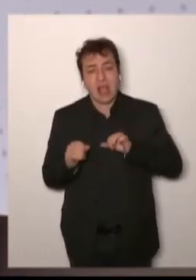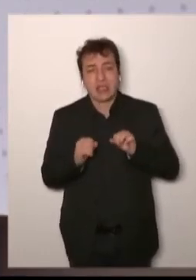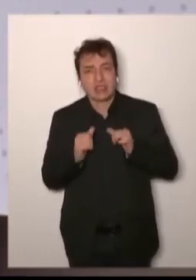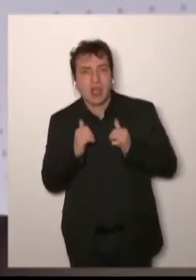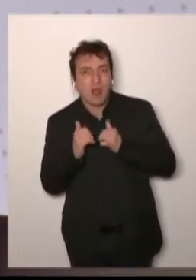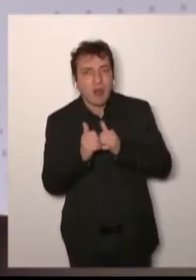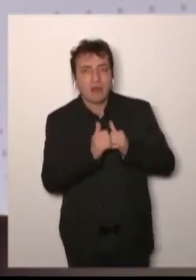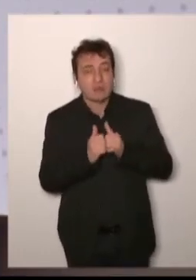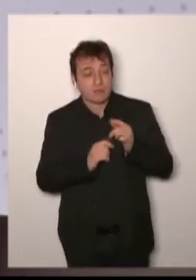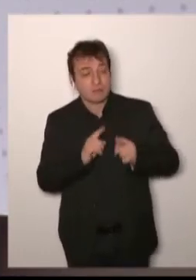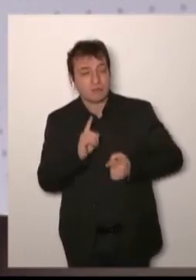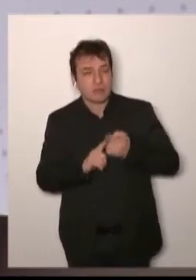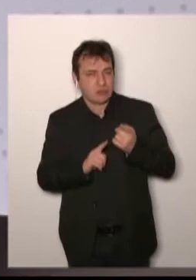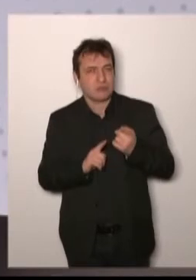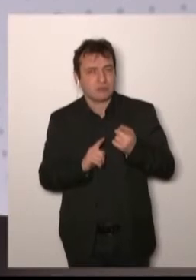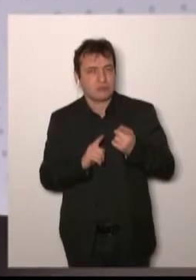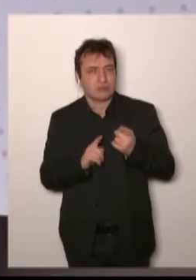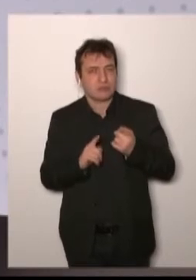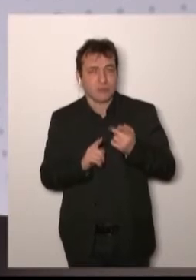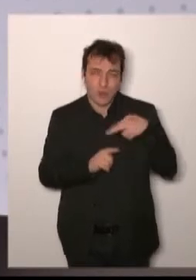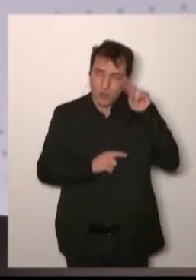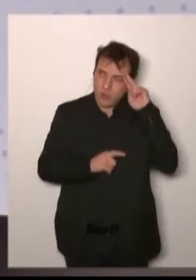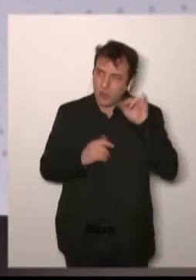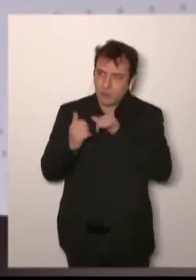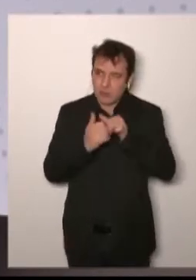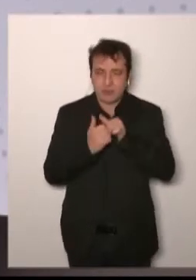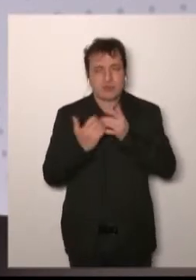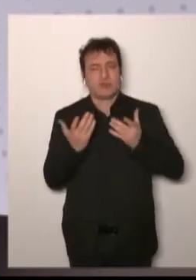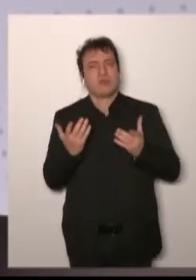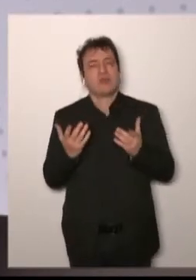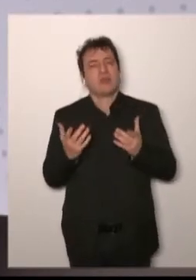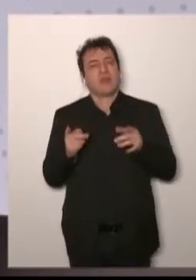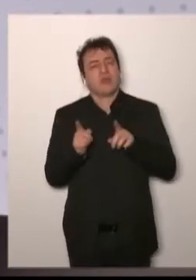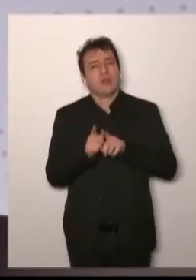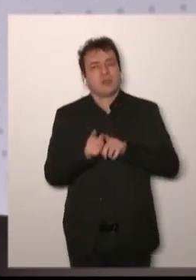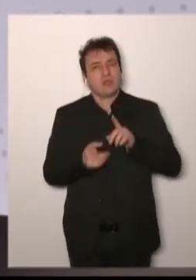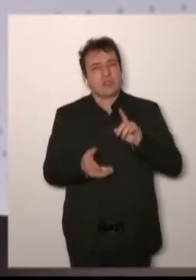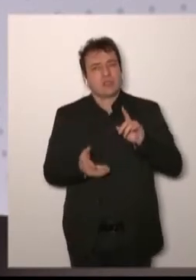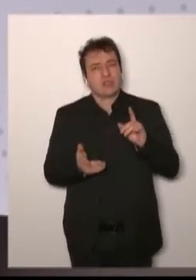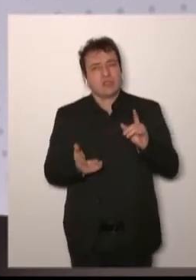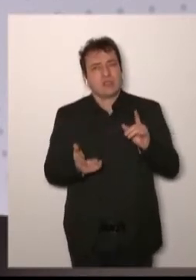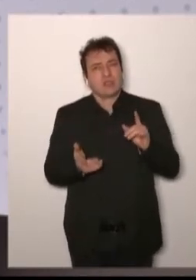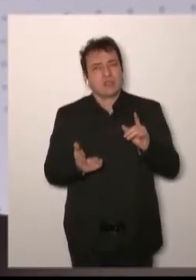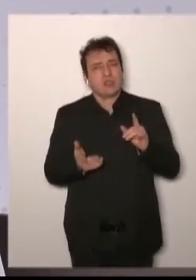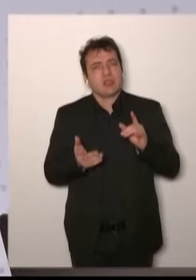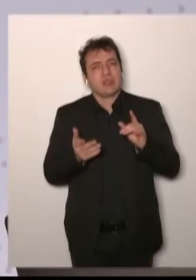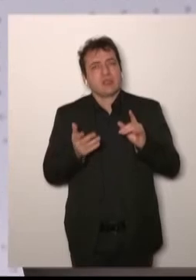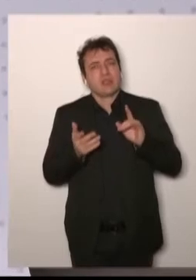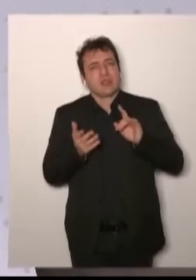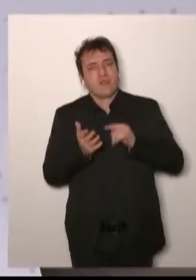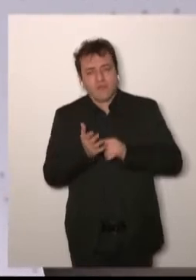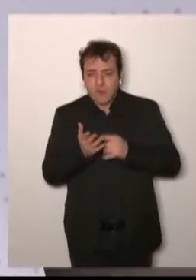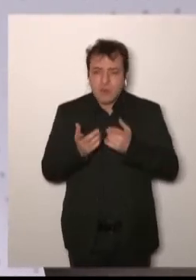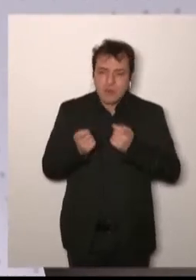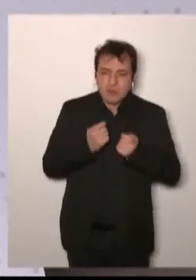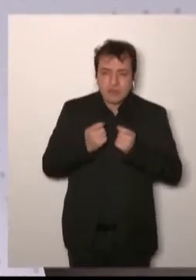Agir ensemble et au niveau européen doit aussi permettre d'adresser des problématiques en matière de cancer qui manquent souvent d'écho,